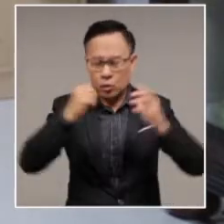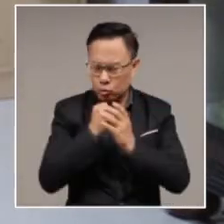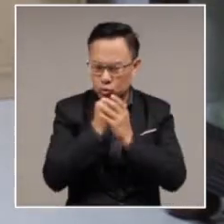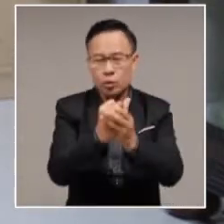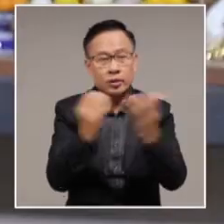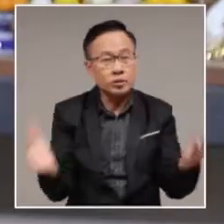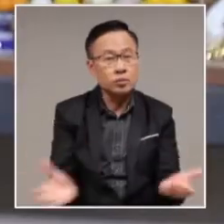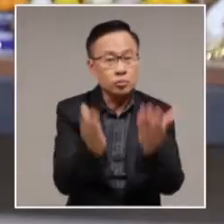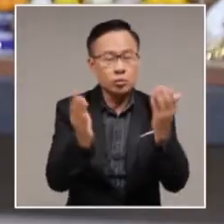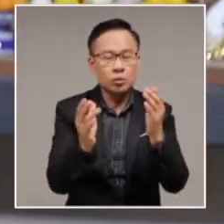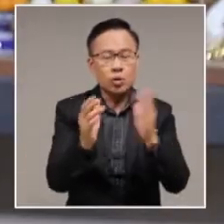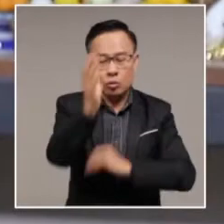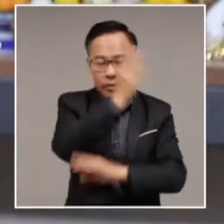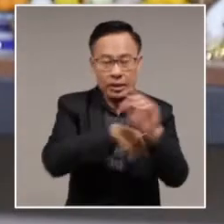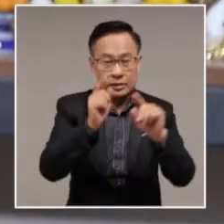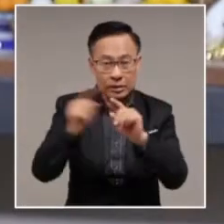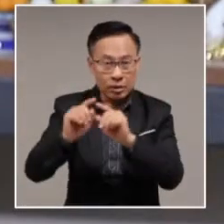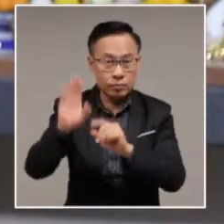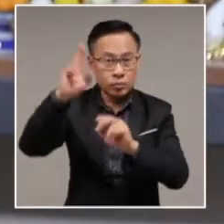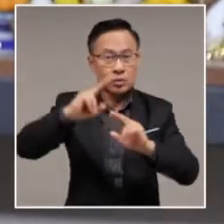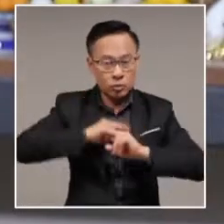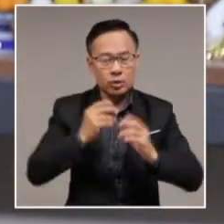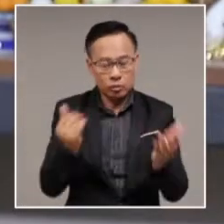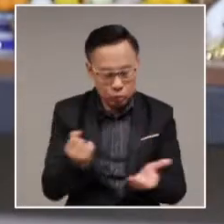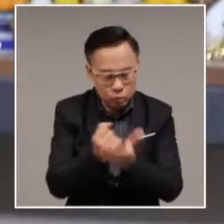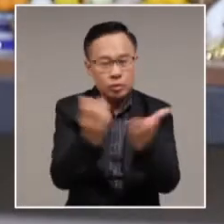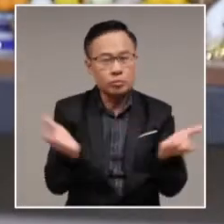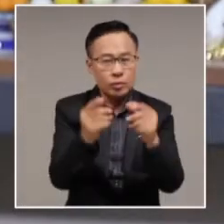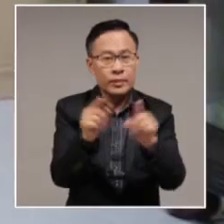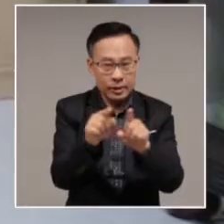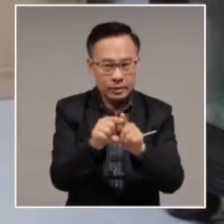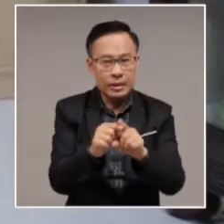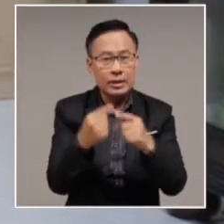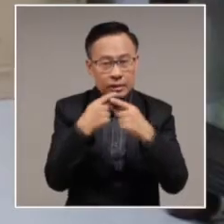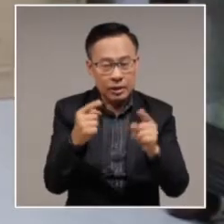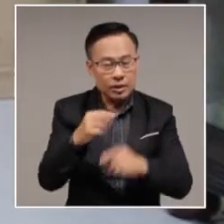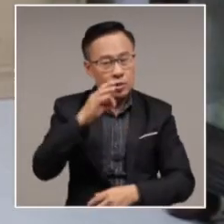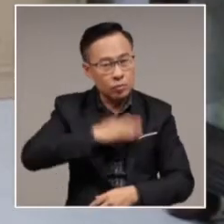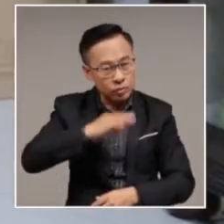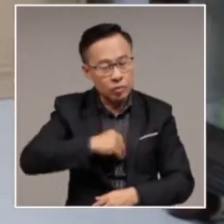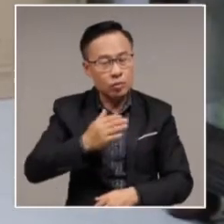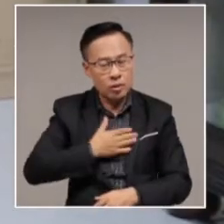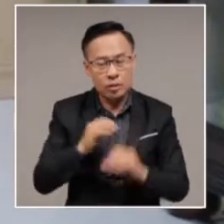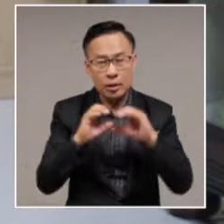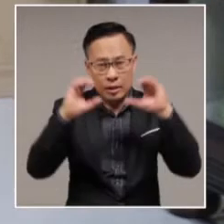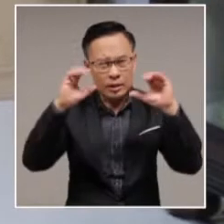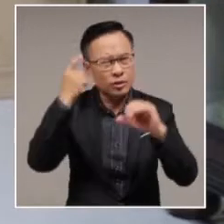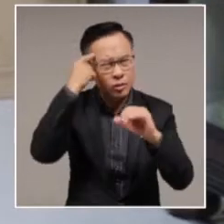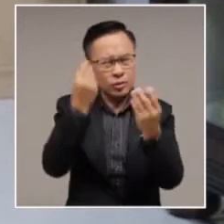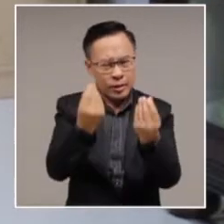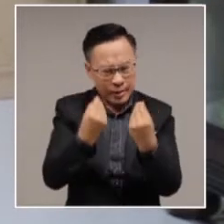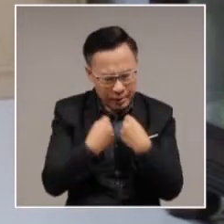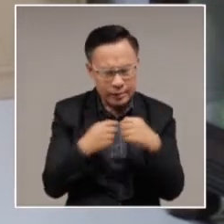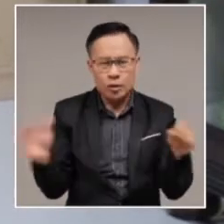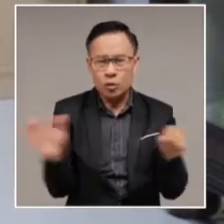ได้ว่าภาครัฐเองให้การสนับสนุนมากยิ่งขึ้นไปถึงแม้แต่ภาคเอกชนเองก็ตามแต่ถ้ามองในเฉพาะแค่มุมของภาครัฐเองทุ